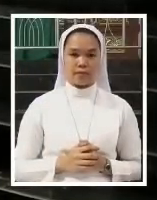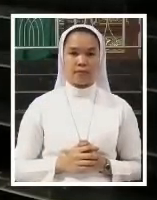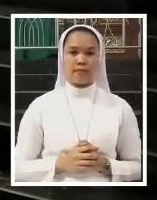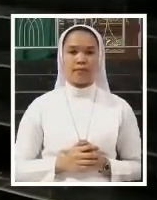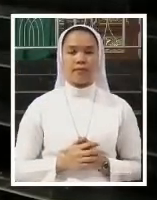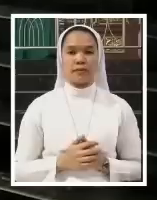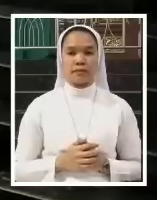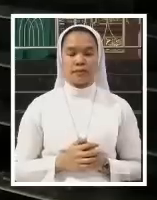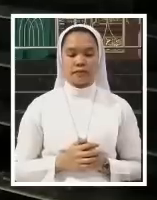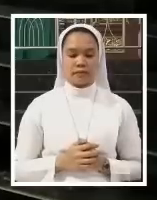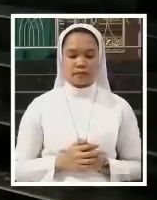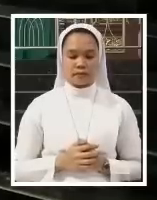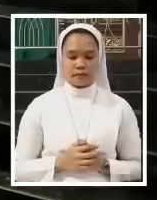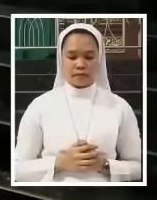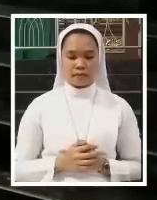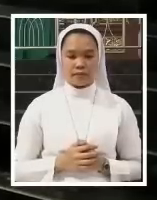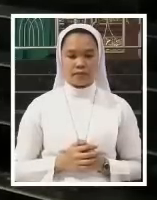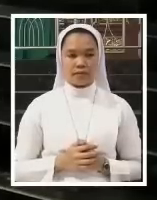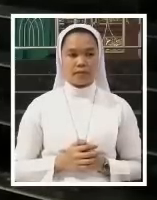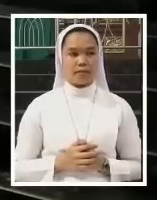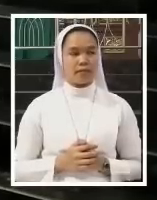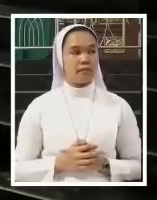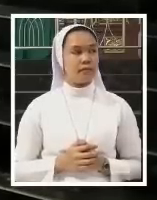Maluhod po.